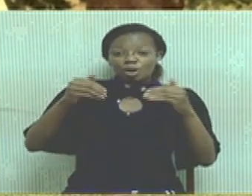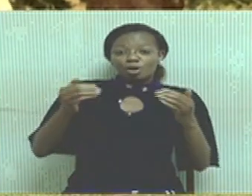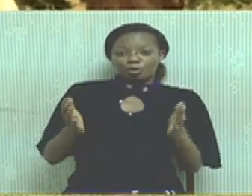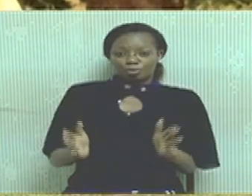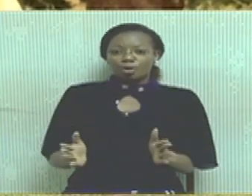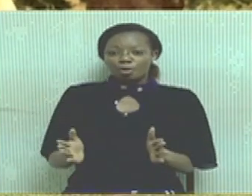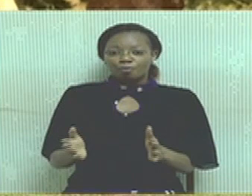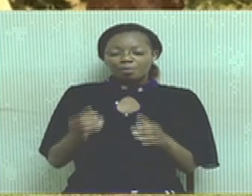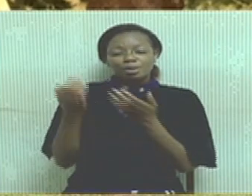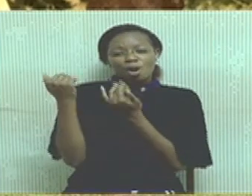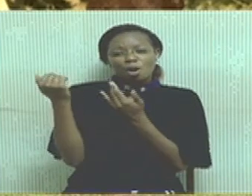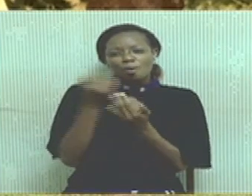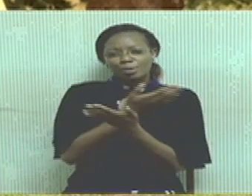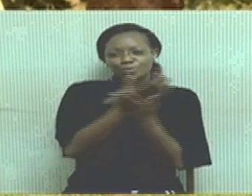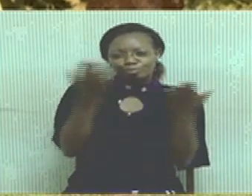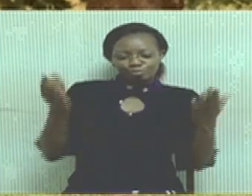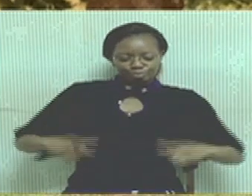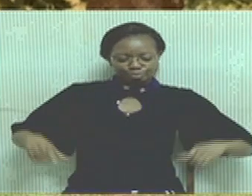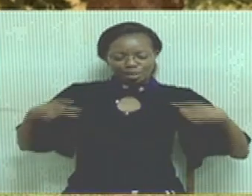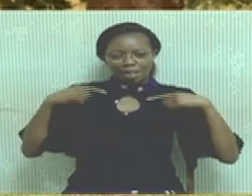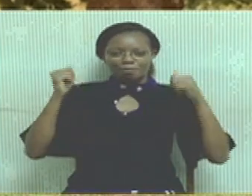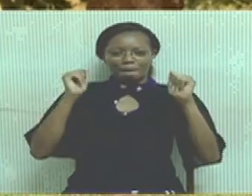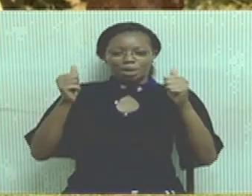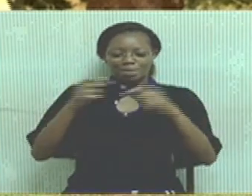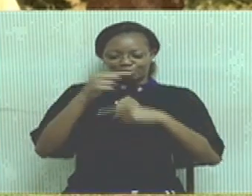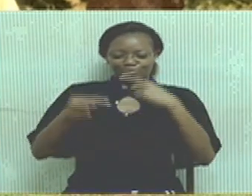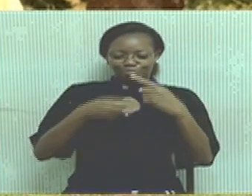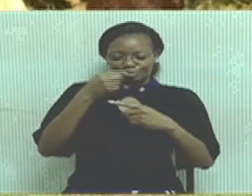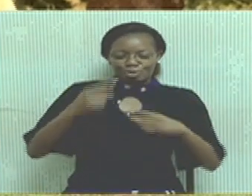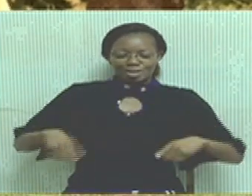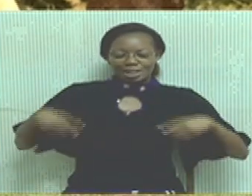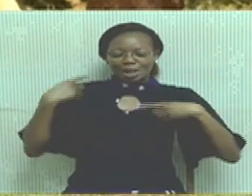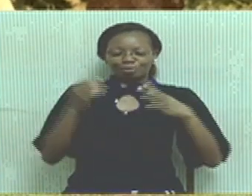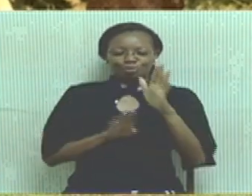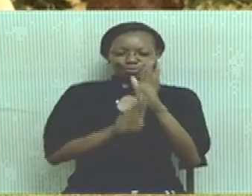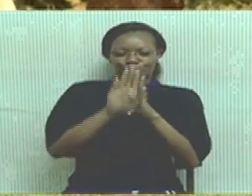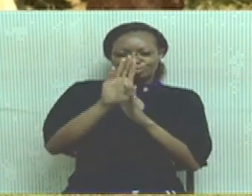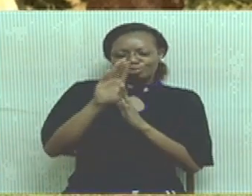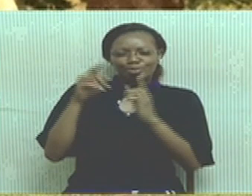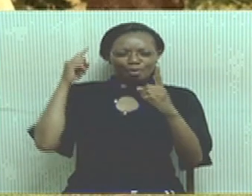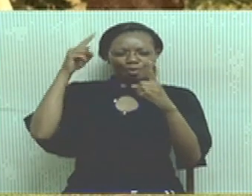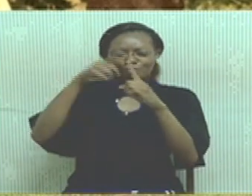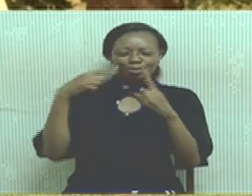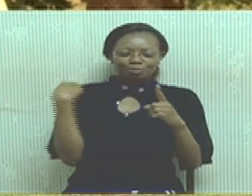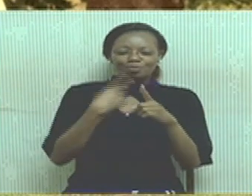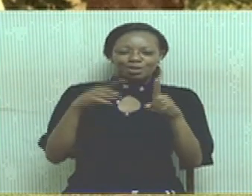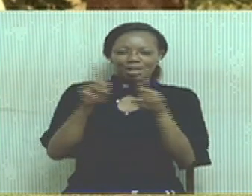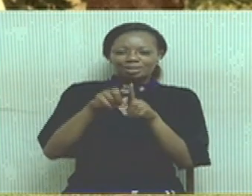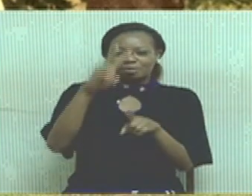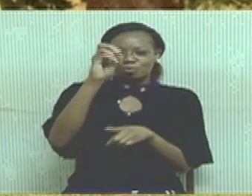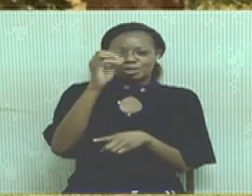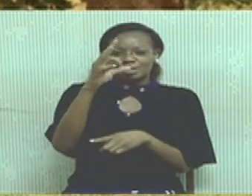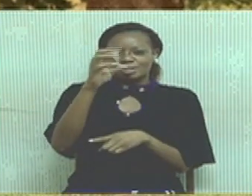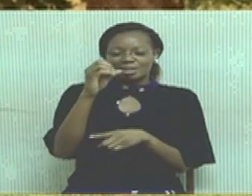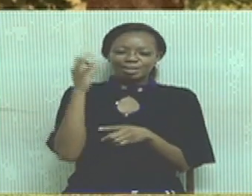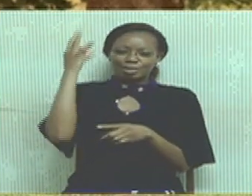la mkulima pa KBC. Na tunatumai kwamba umzima na ukiendelea na shughuli za kujenga taifa. Lengo letu sisi hapa lisawia na ruyaza ya